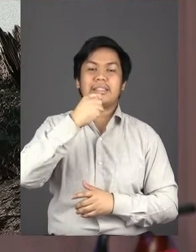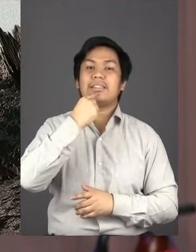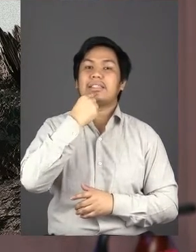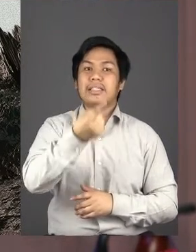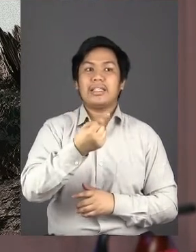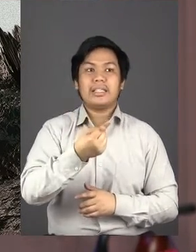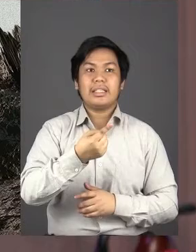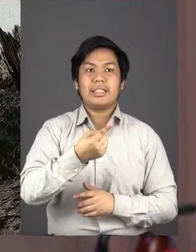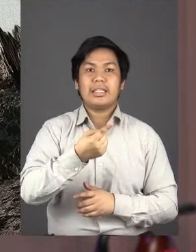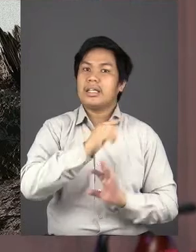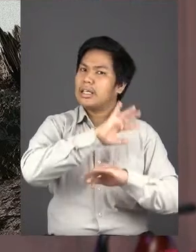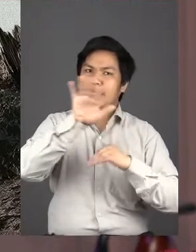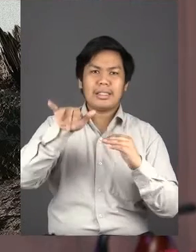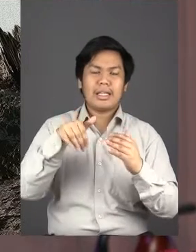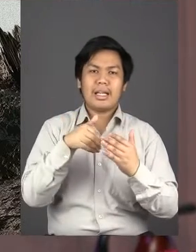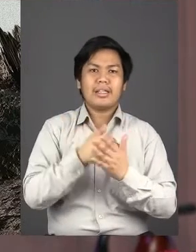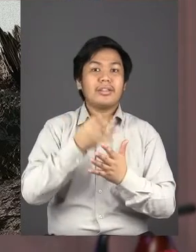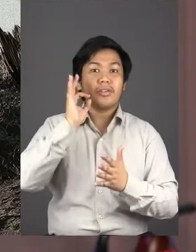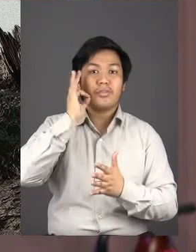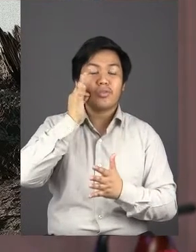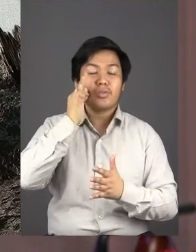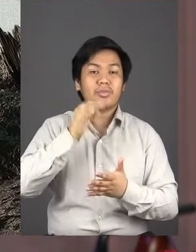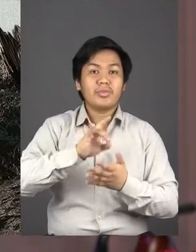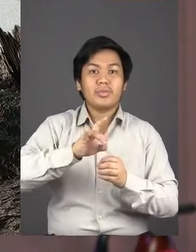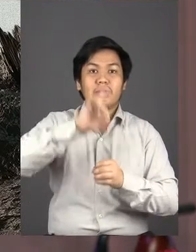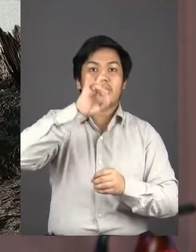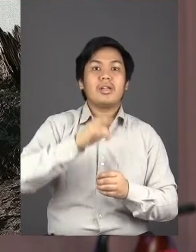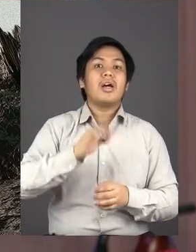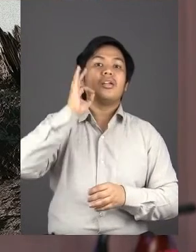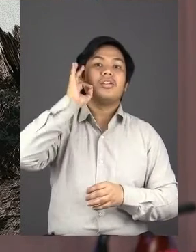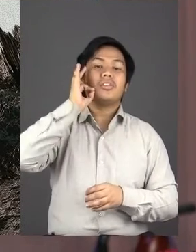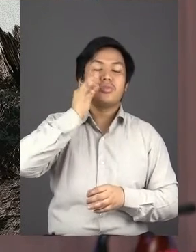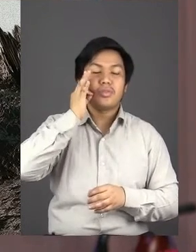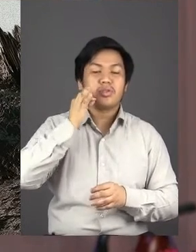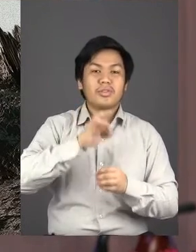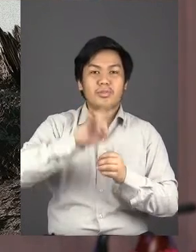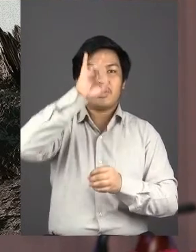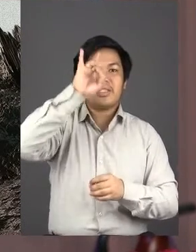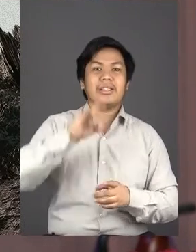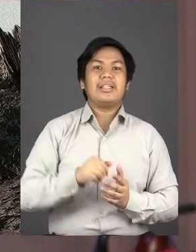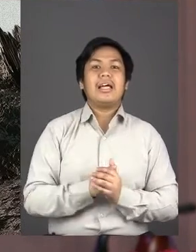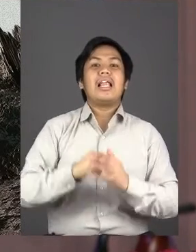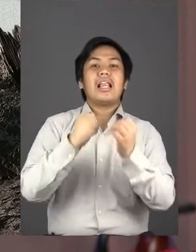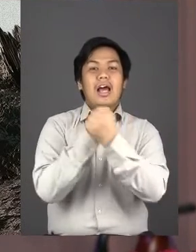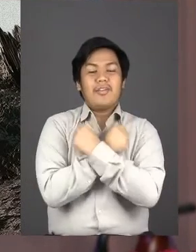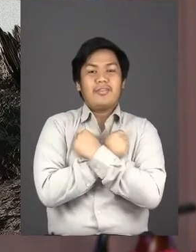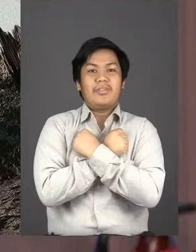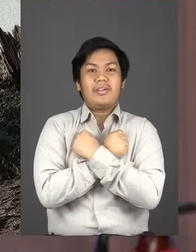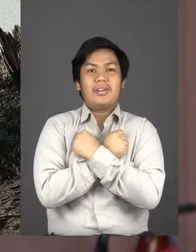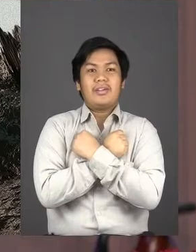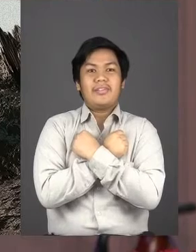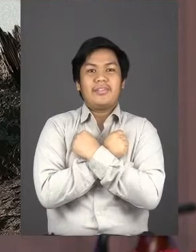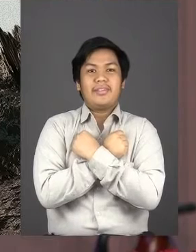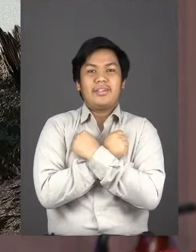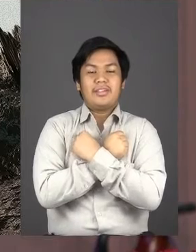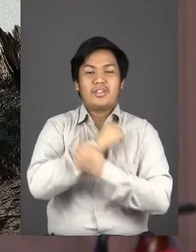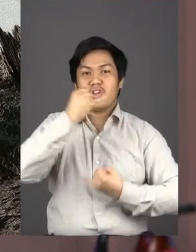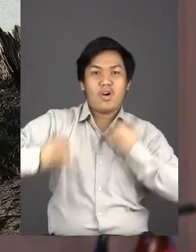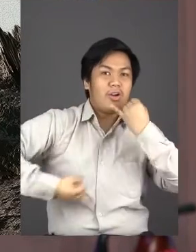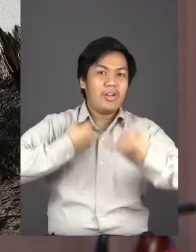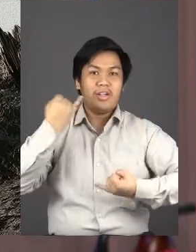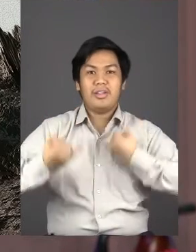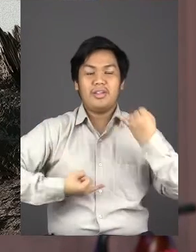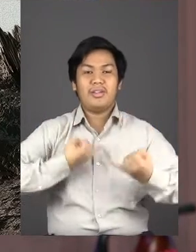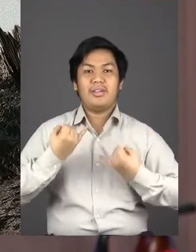5:22-23, inilahad niya doon ang lahat ng fruit of the Spirit. But the fruit of the Spirit is love,